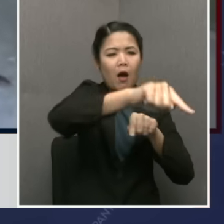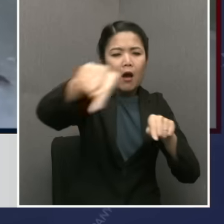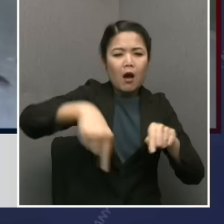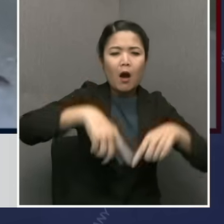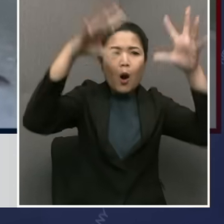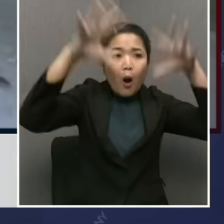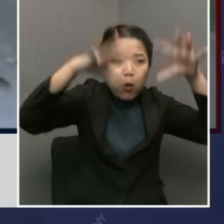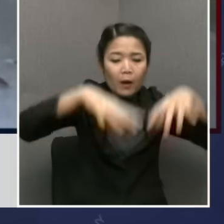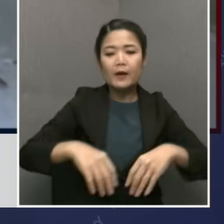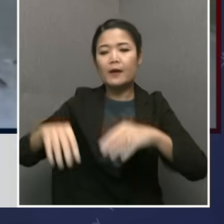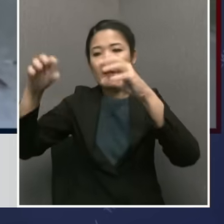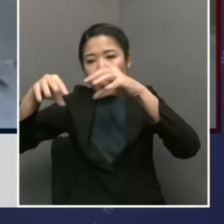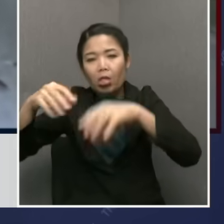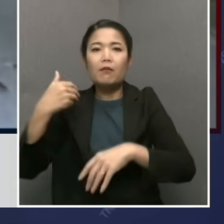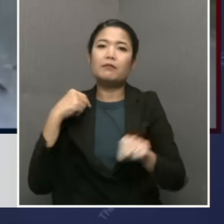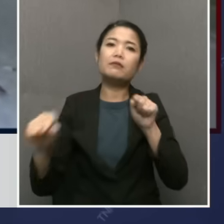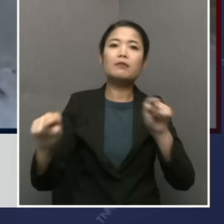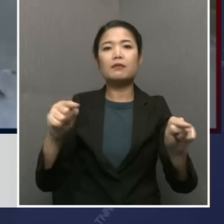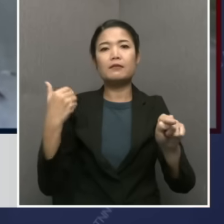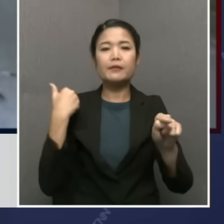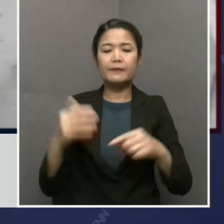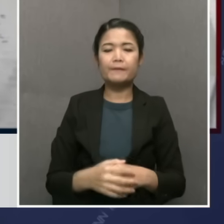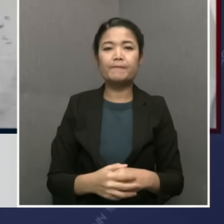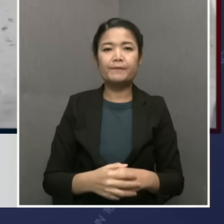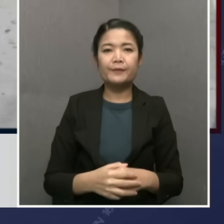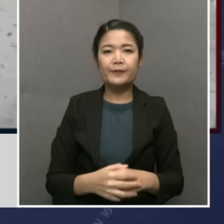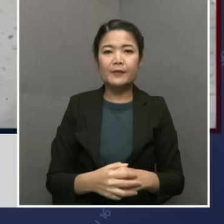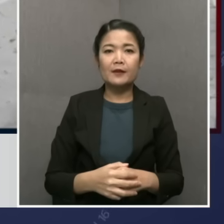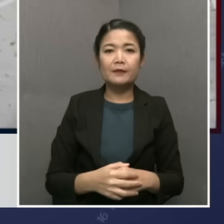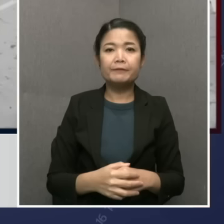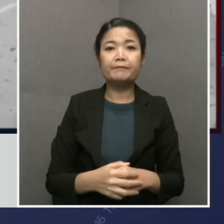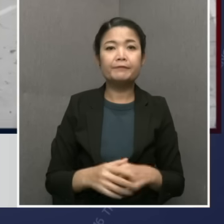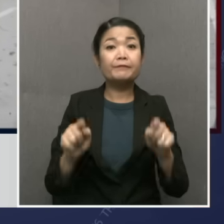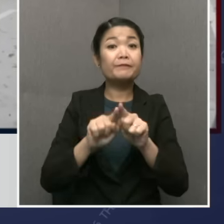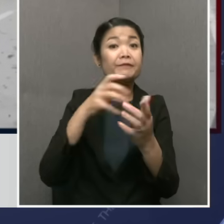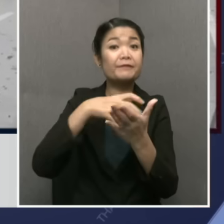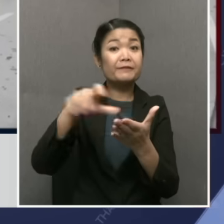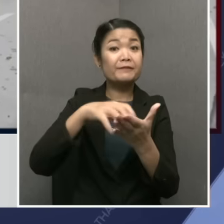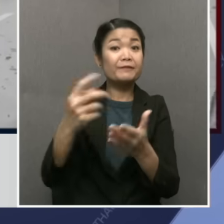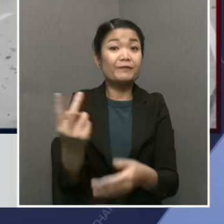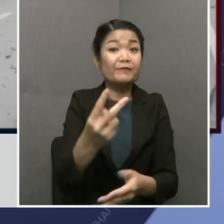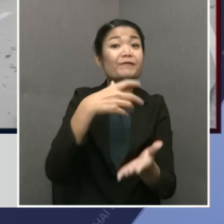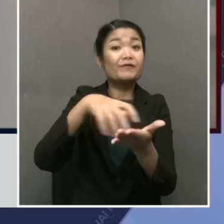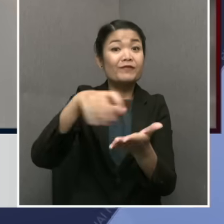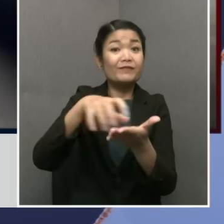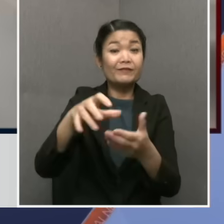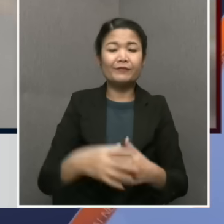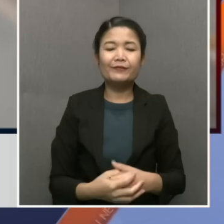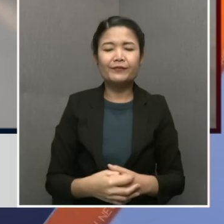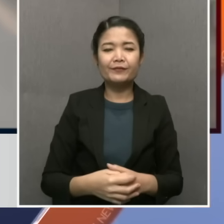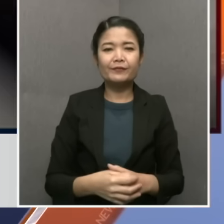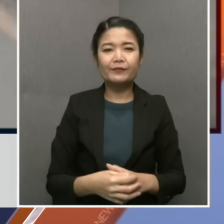หย่อมๆนะครับค่ะอาจารย์คะพี่น้องที่เมื่อกี้ที่เอ่อได้ได้พูดถึงนะครับคุณกาญจนาวัพูดถึงเนี่ยครับ